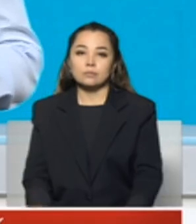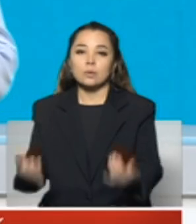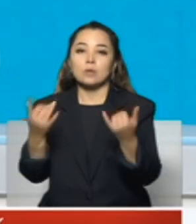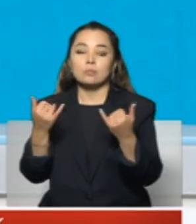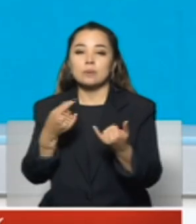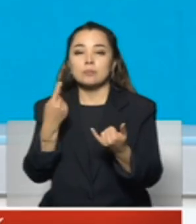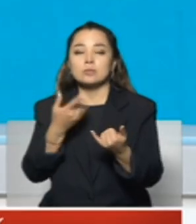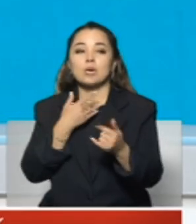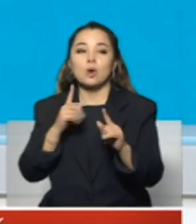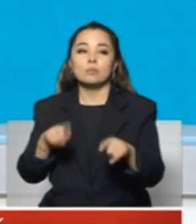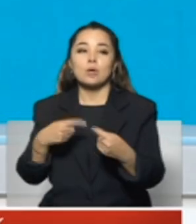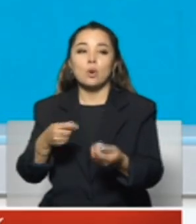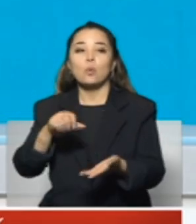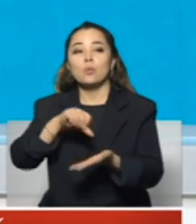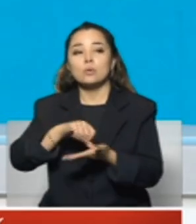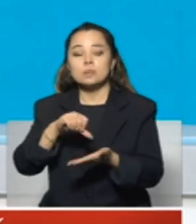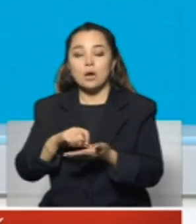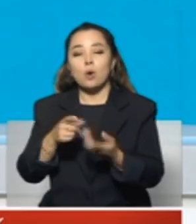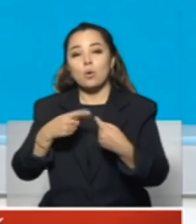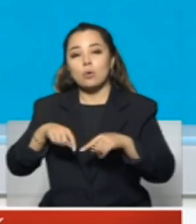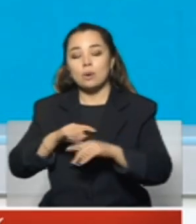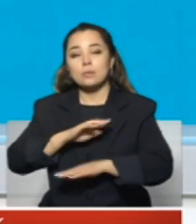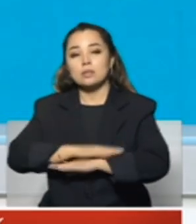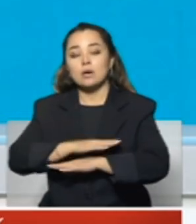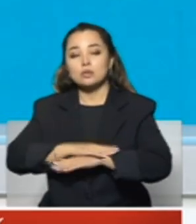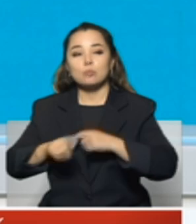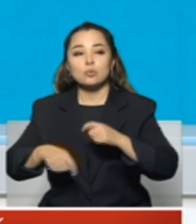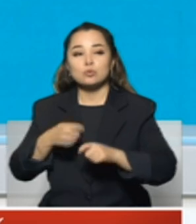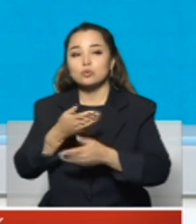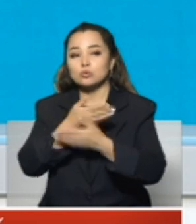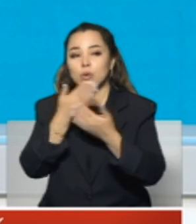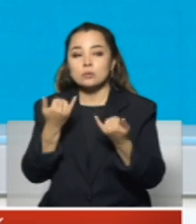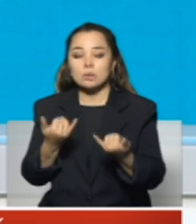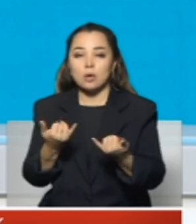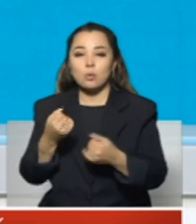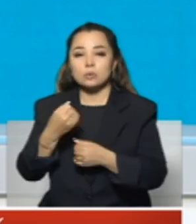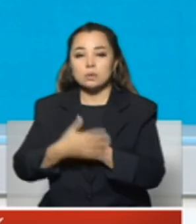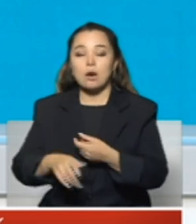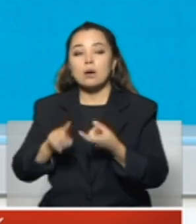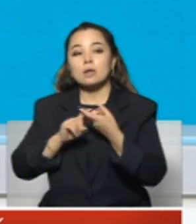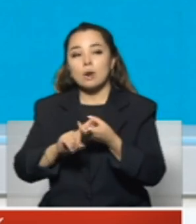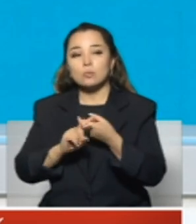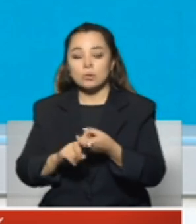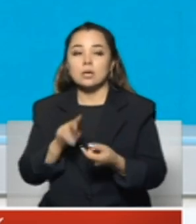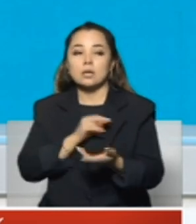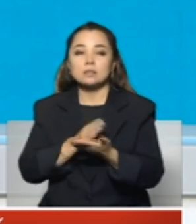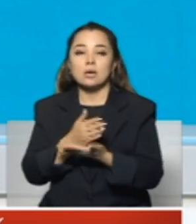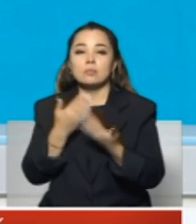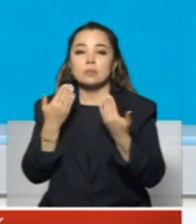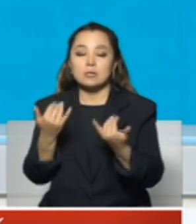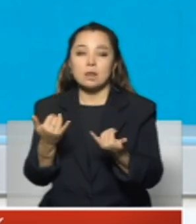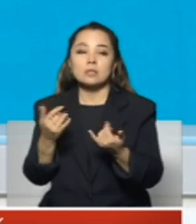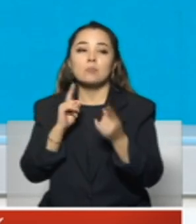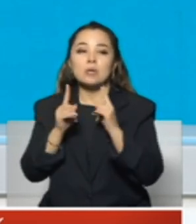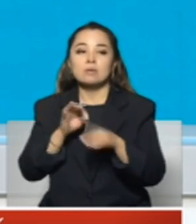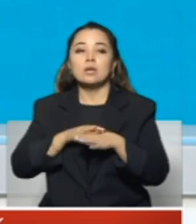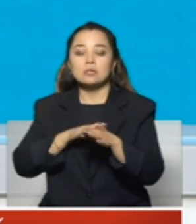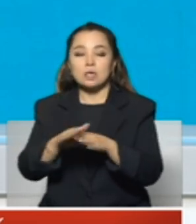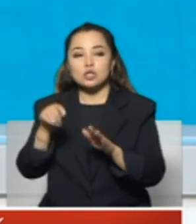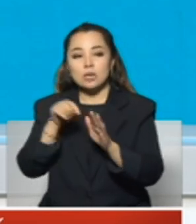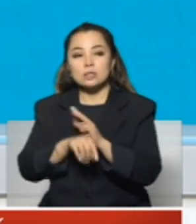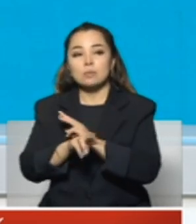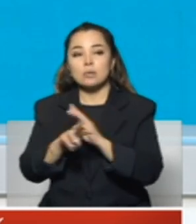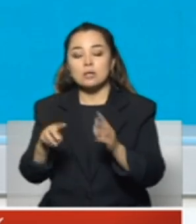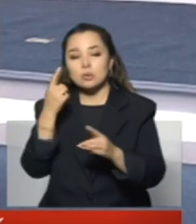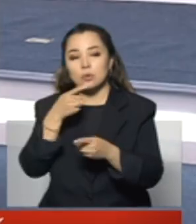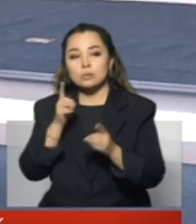Бүгін бірде бір дауыс беру учаскелерінде қоғамдық тәртіп бұзылған жоқ. Бұл жөнінде орталық коммуникациялар қызметінде өткен брифингте Ішкі істер